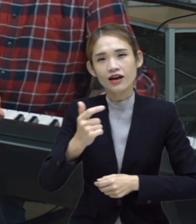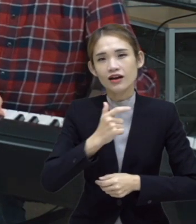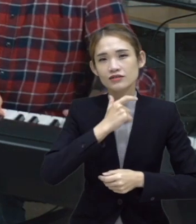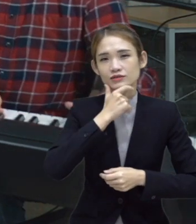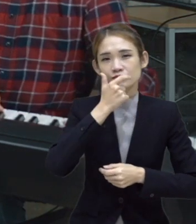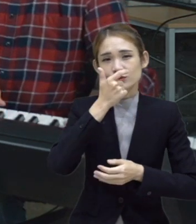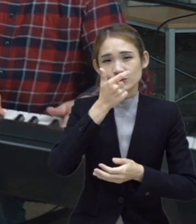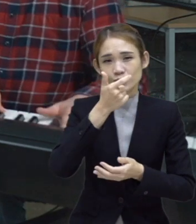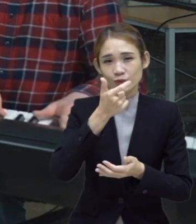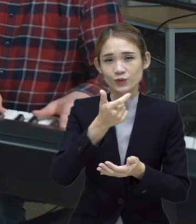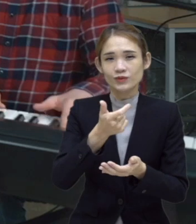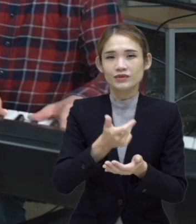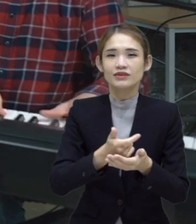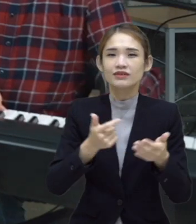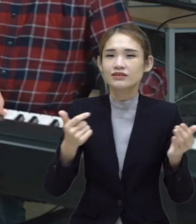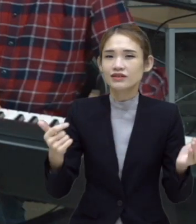커다란